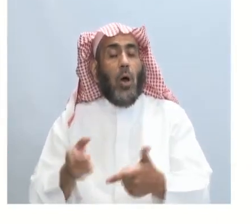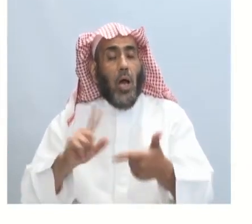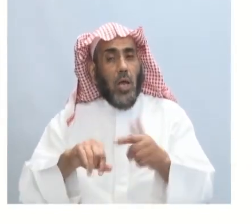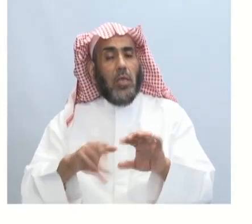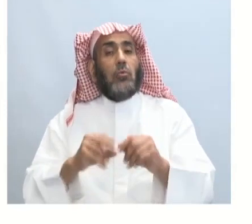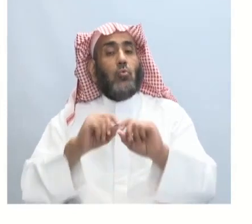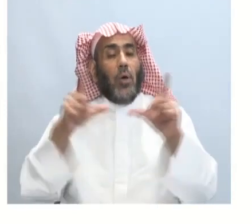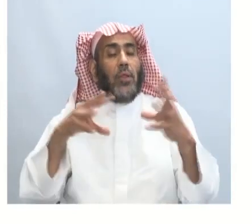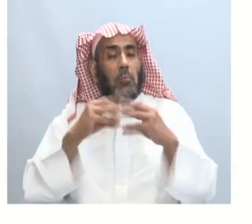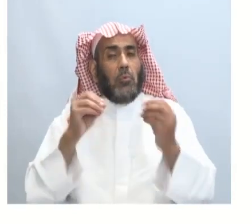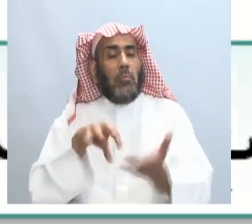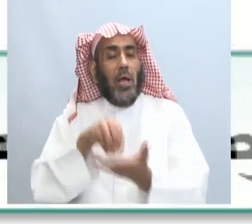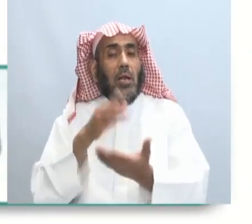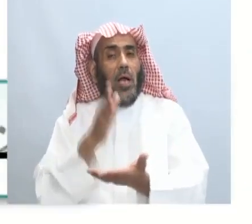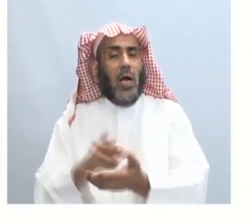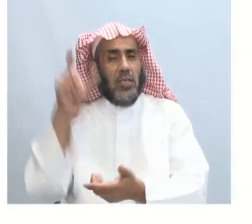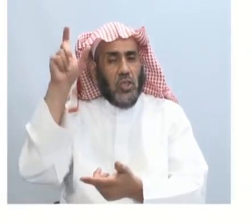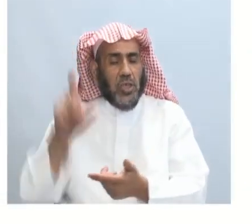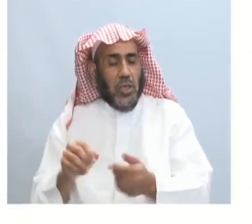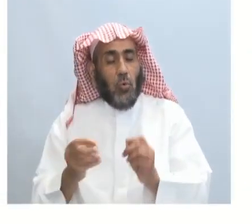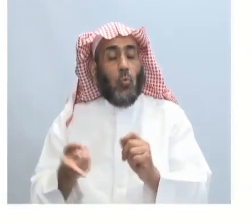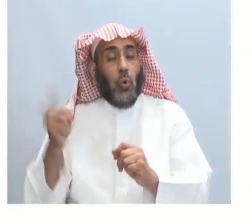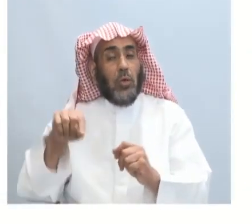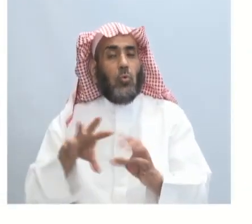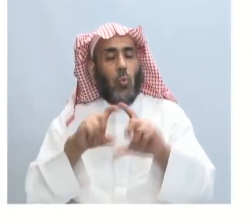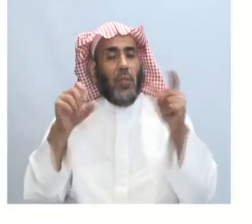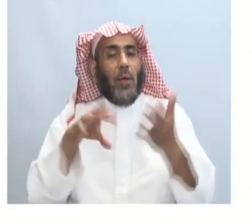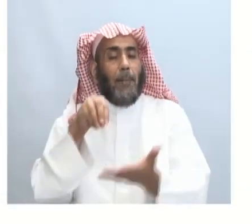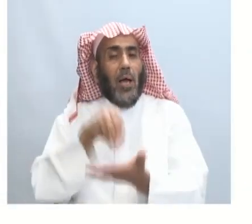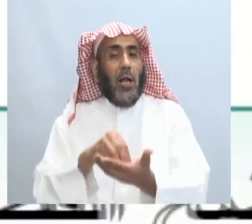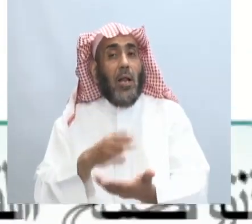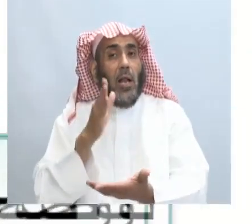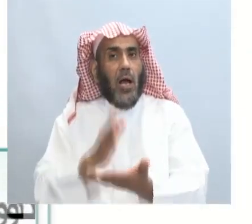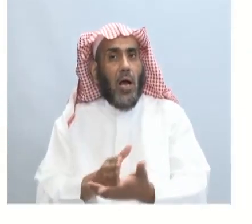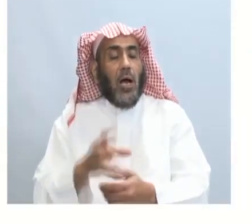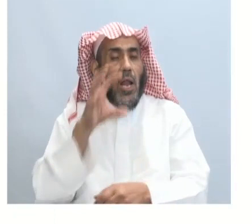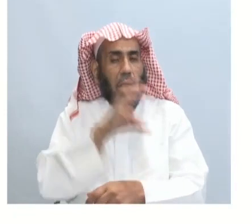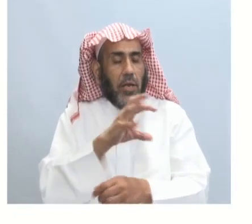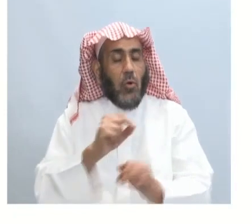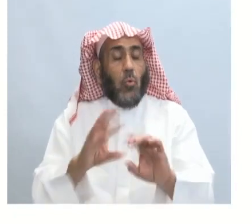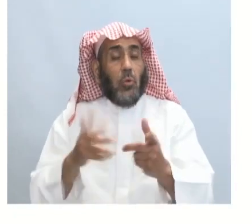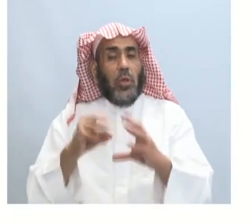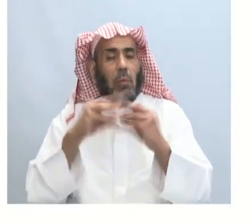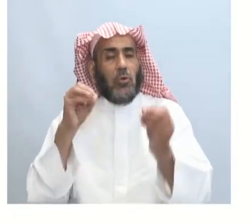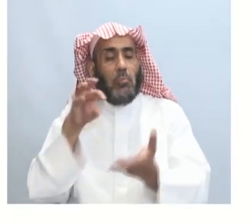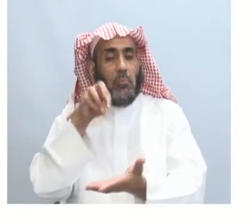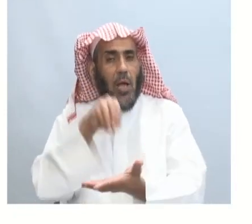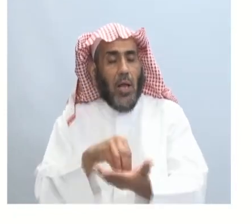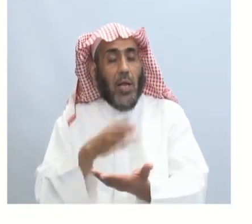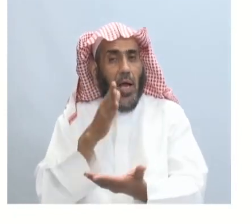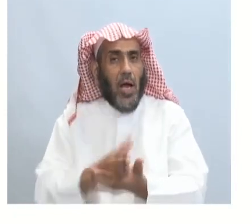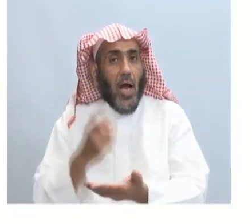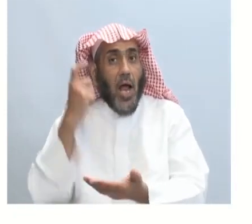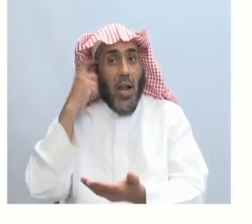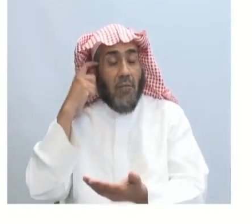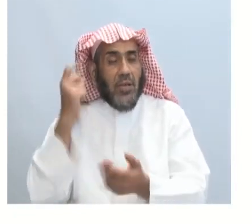المقصود بمحل الحق الشخصي وتوضح المقصود بمحل الحق العيني وتوضح المقصود بمحل الحق